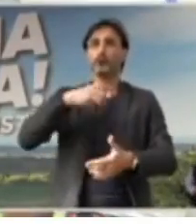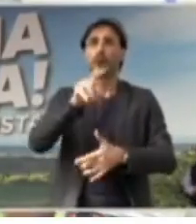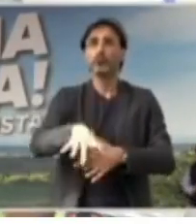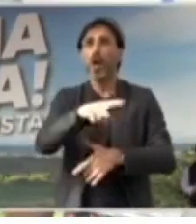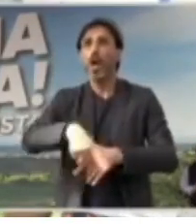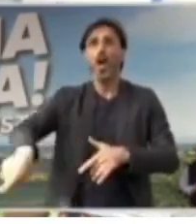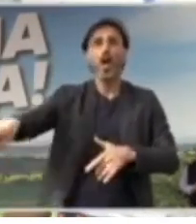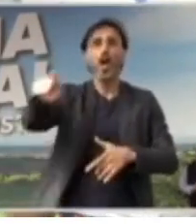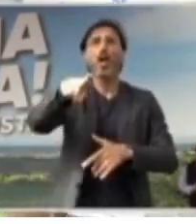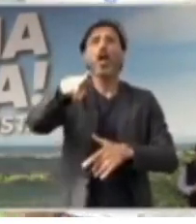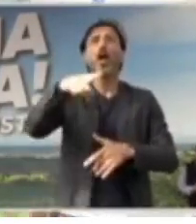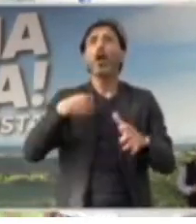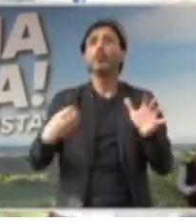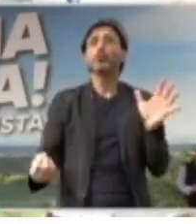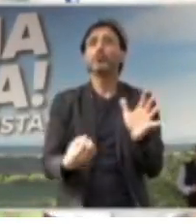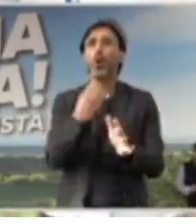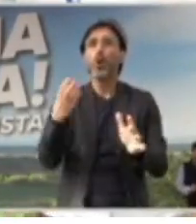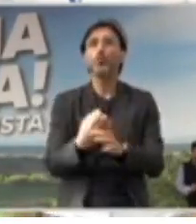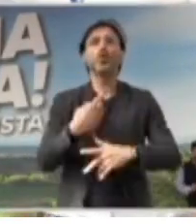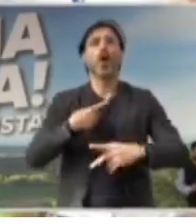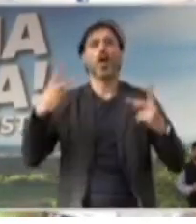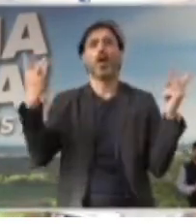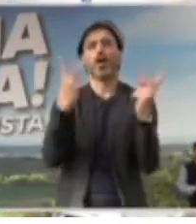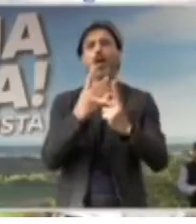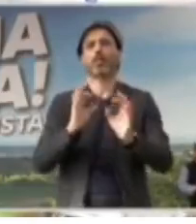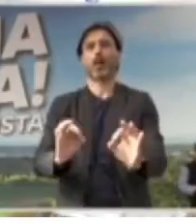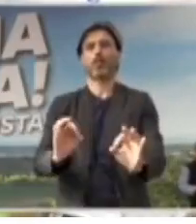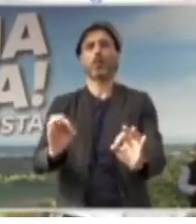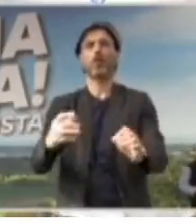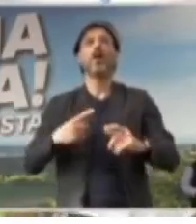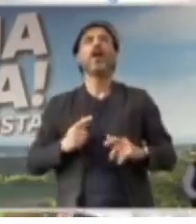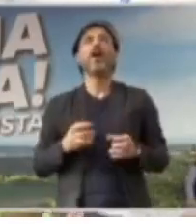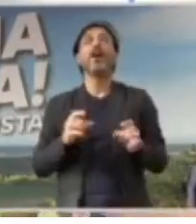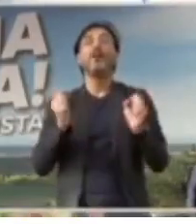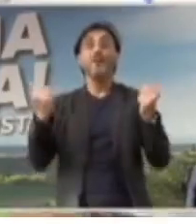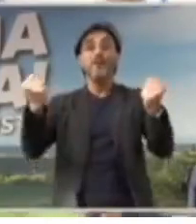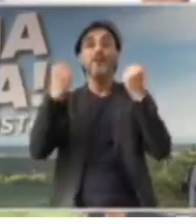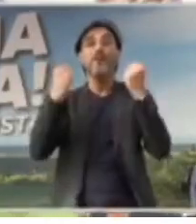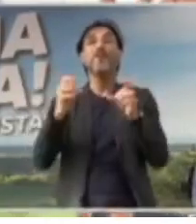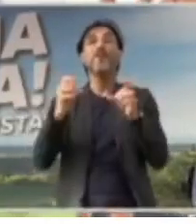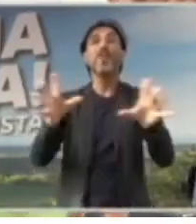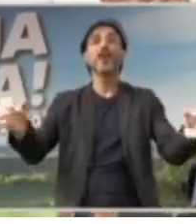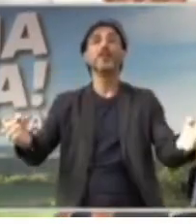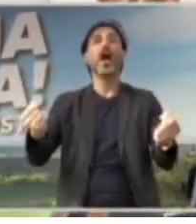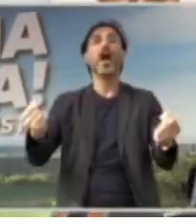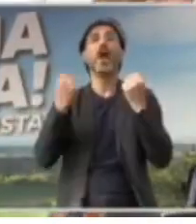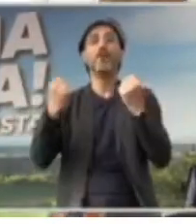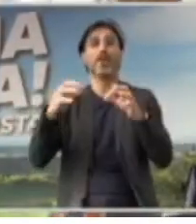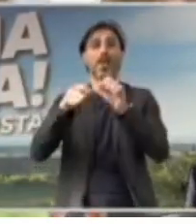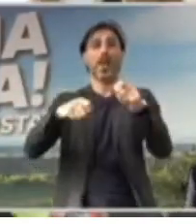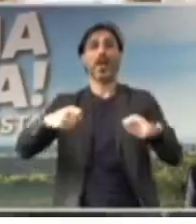so che quello che sta succedendo è realtà. Viva la libertà e viva la Lega!